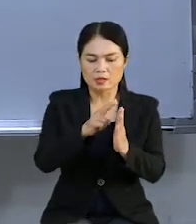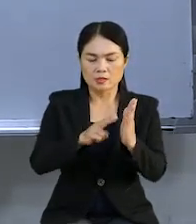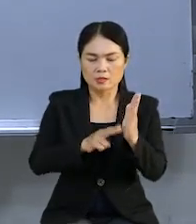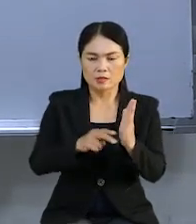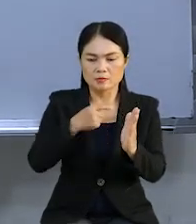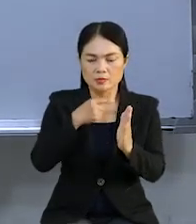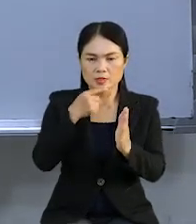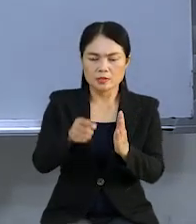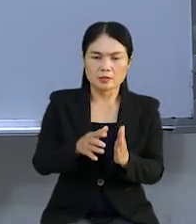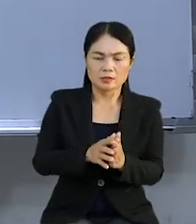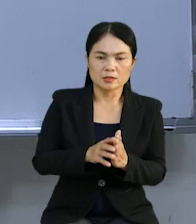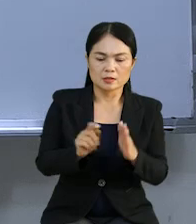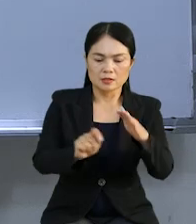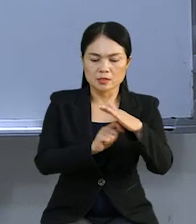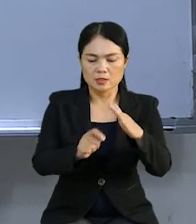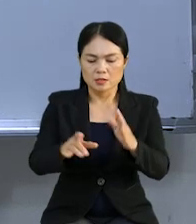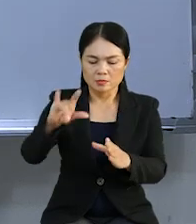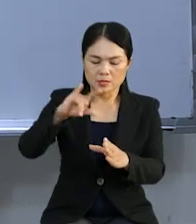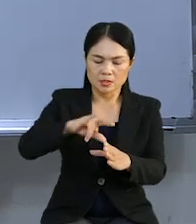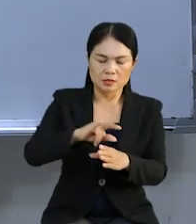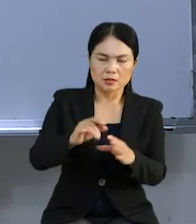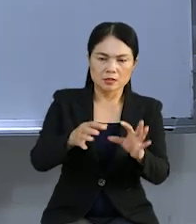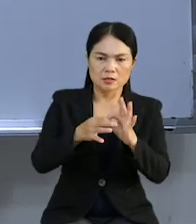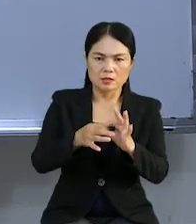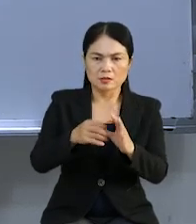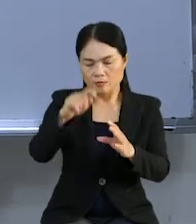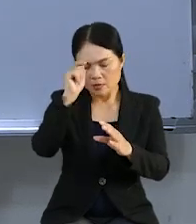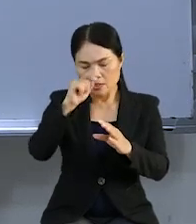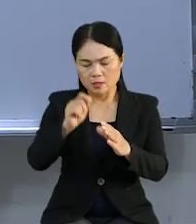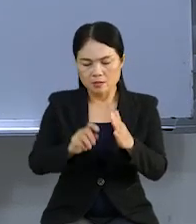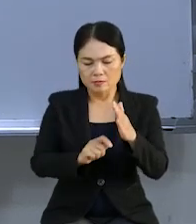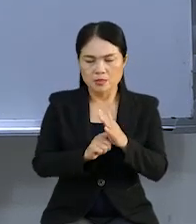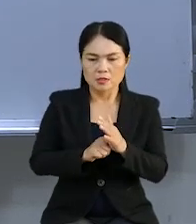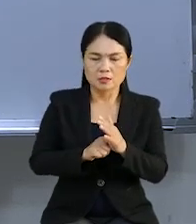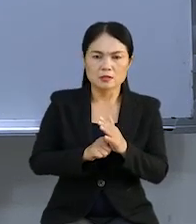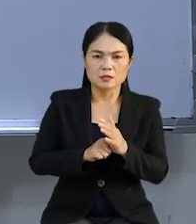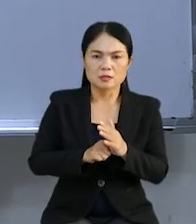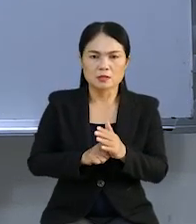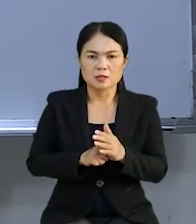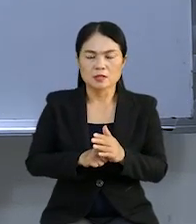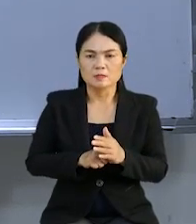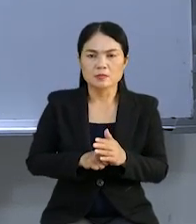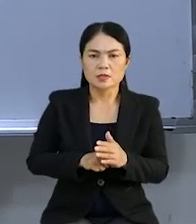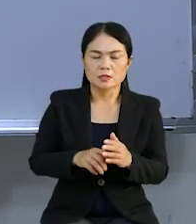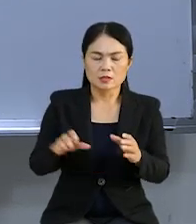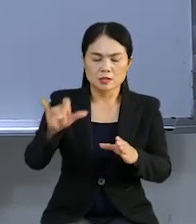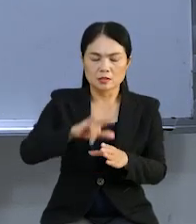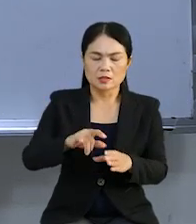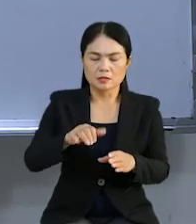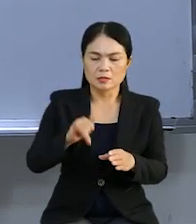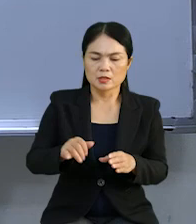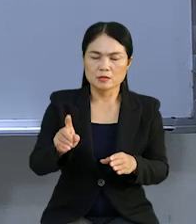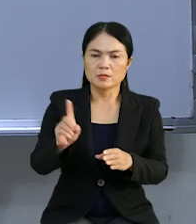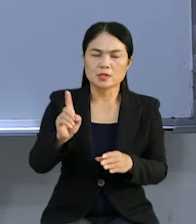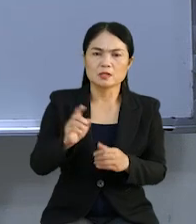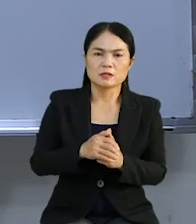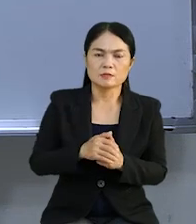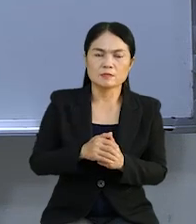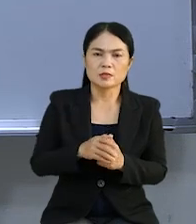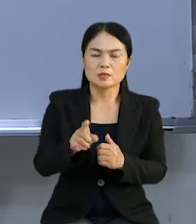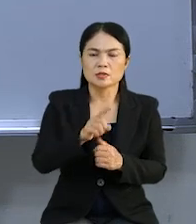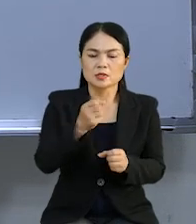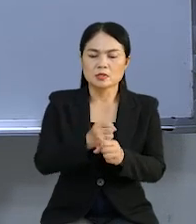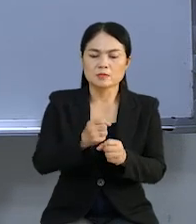ยิ้งในเยี่ยมปีรายเปล่งการแตะโต้งหนังเรื่องรายเปล่งการตาประเทศเยิ้งมีรายเปล่งการในไอ้นะหายต